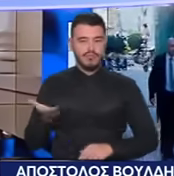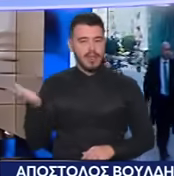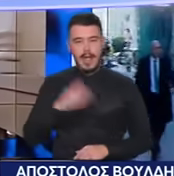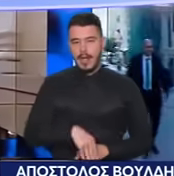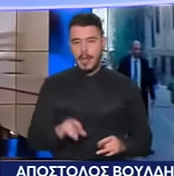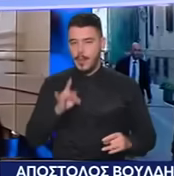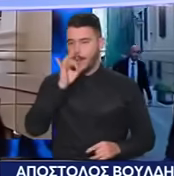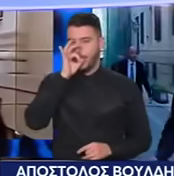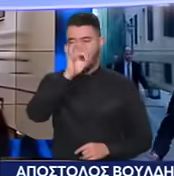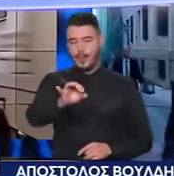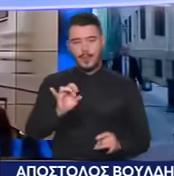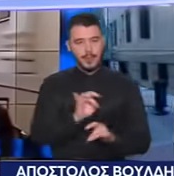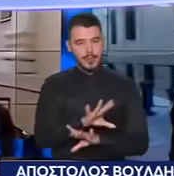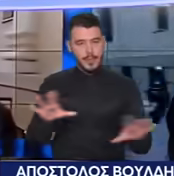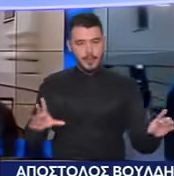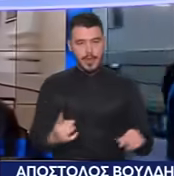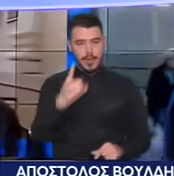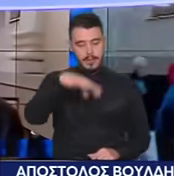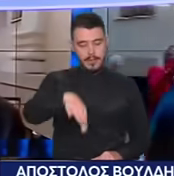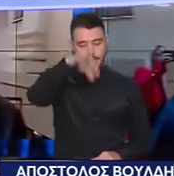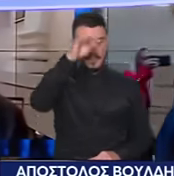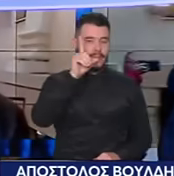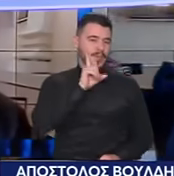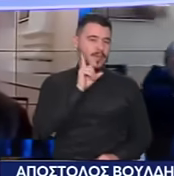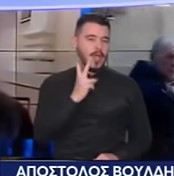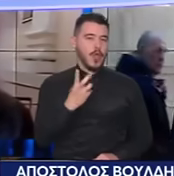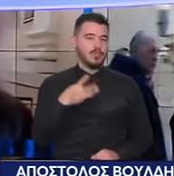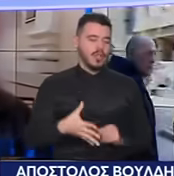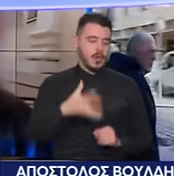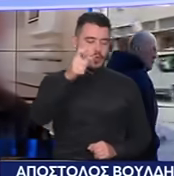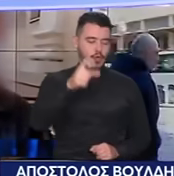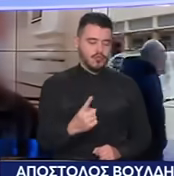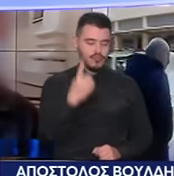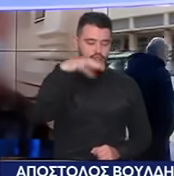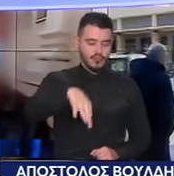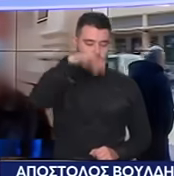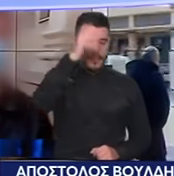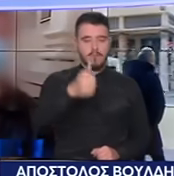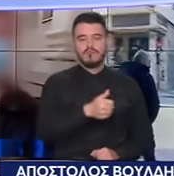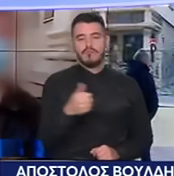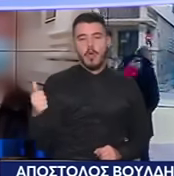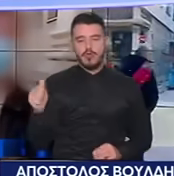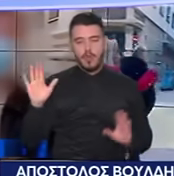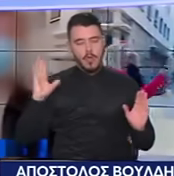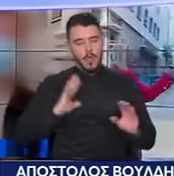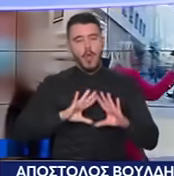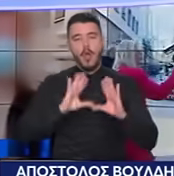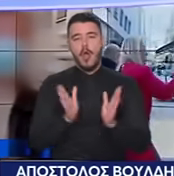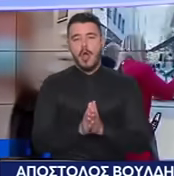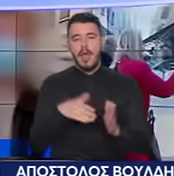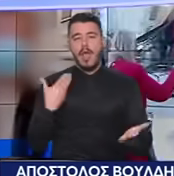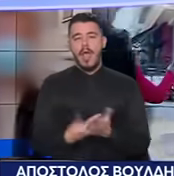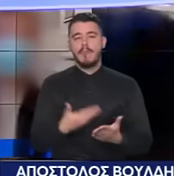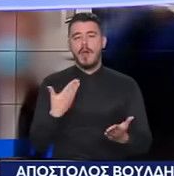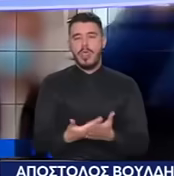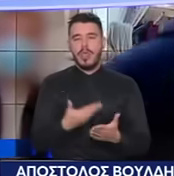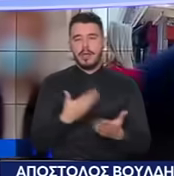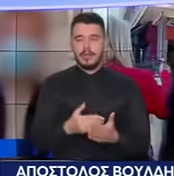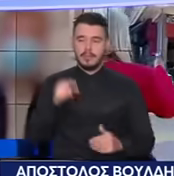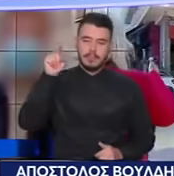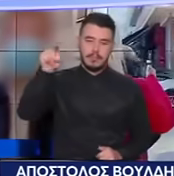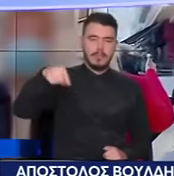της 23χρονης λέει ότι δεν υπάρχει κάτι μεμπτό εναντίον του. Και όλα αυτά θα φανούν στο δικαστήριο. Η ουσία είναι